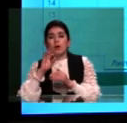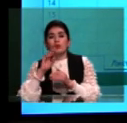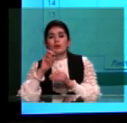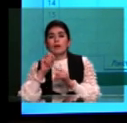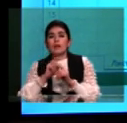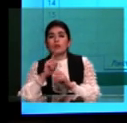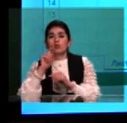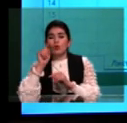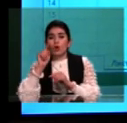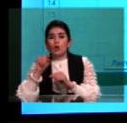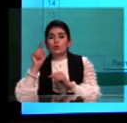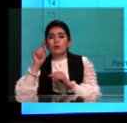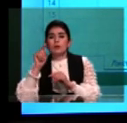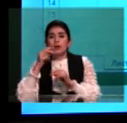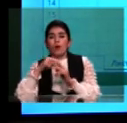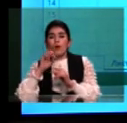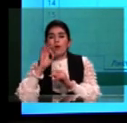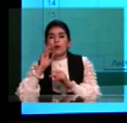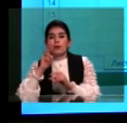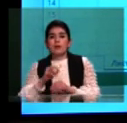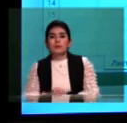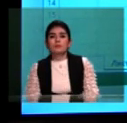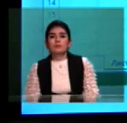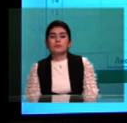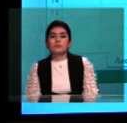и нажимаем на кнопку «Ок».